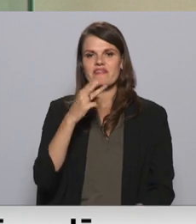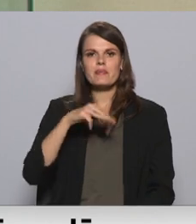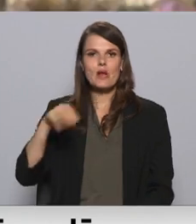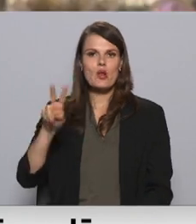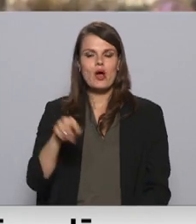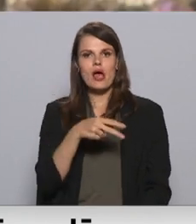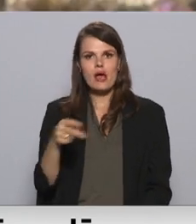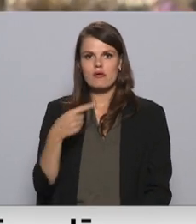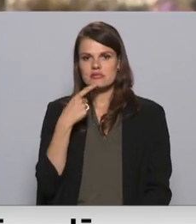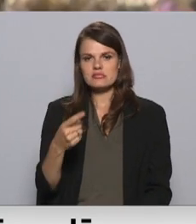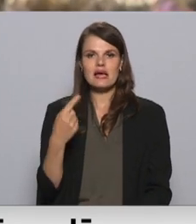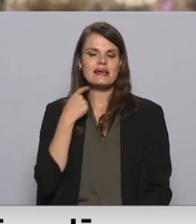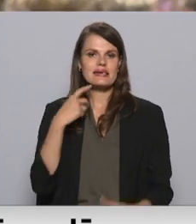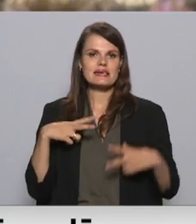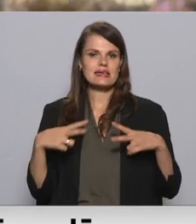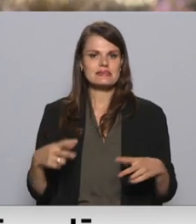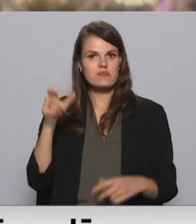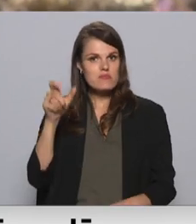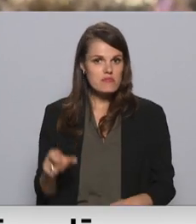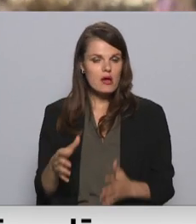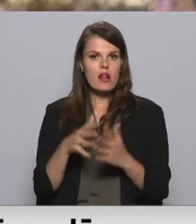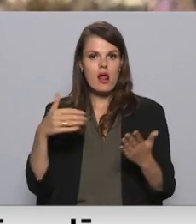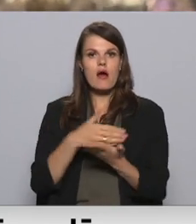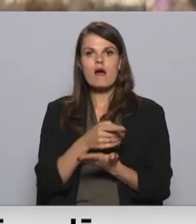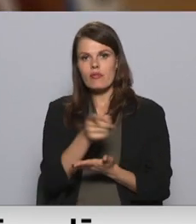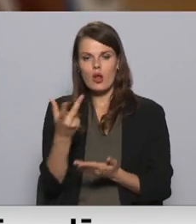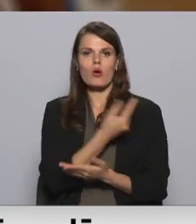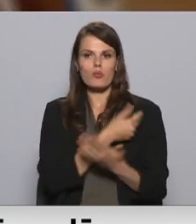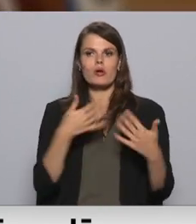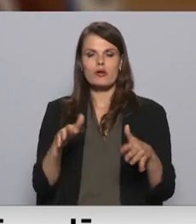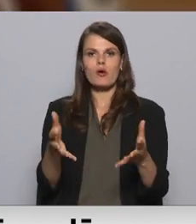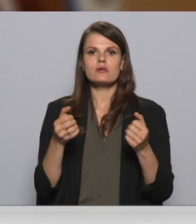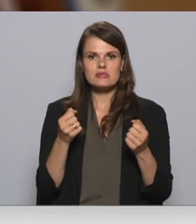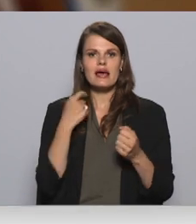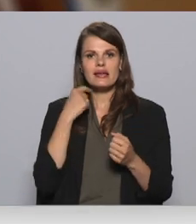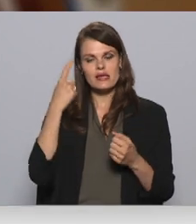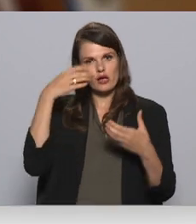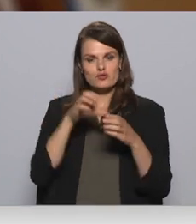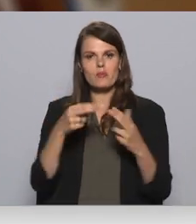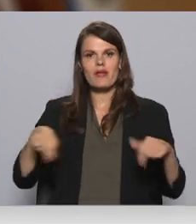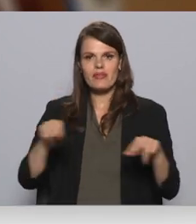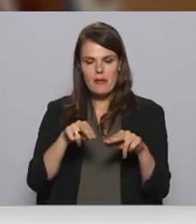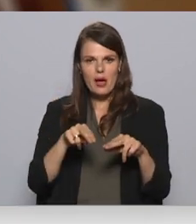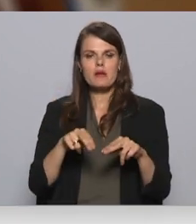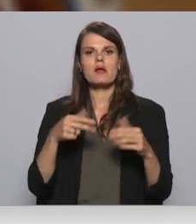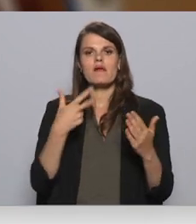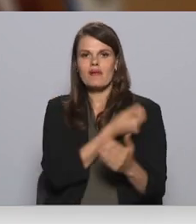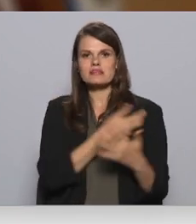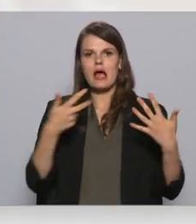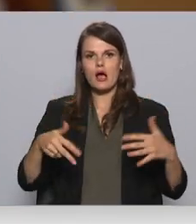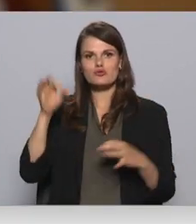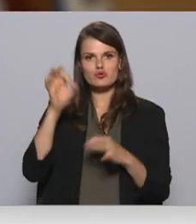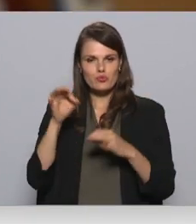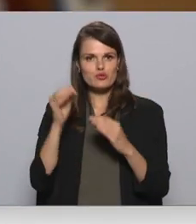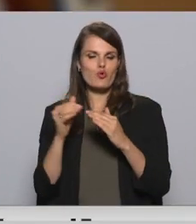eiro, saka Rīgas mērs Mārtiņš Staķis. Vairums jau pot saņēmuši. Rīgas domas departamentos vakcinācija ir 80% un